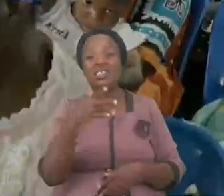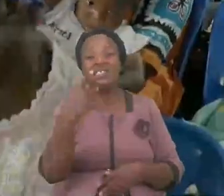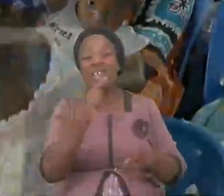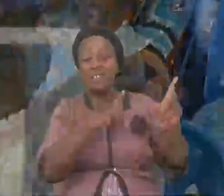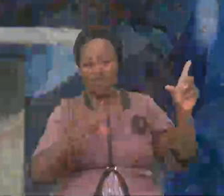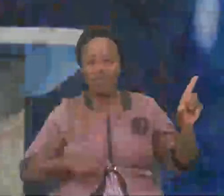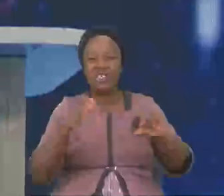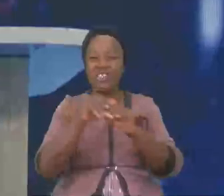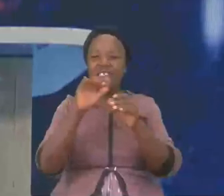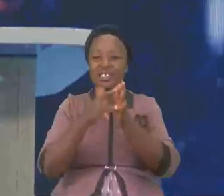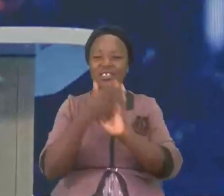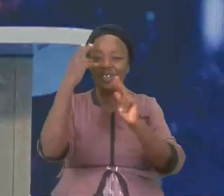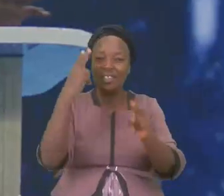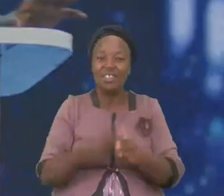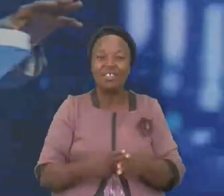est le Seigneur.